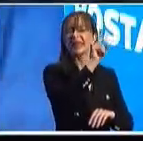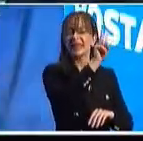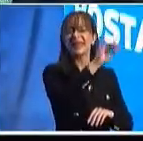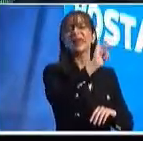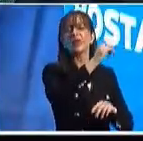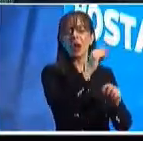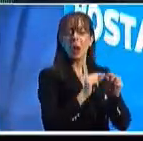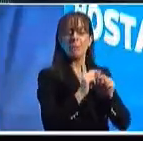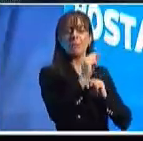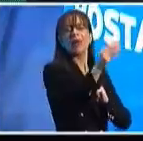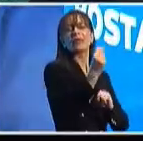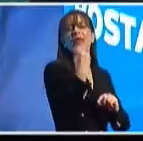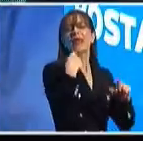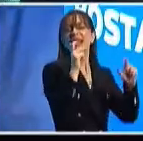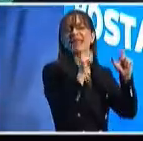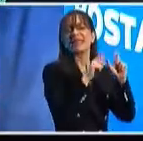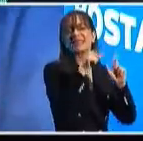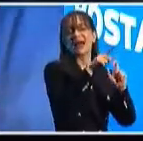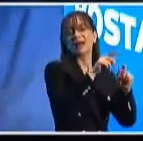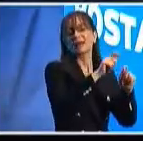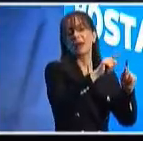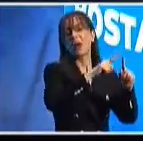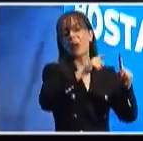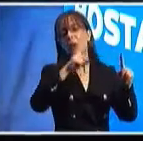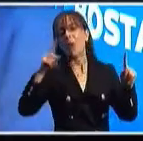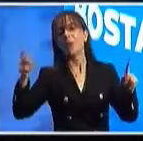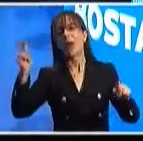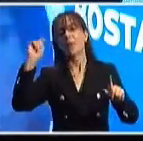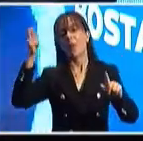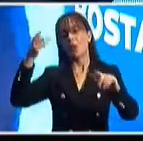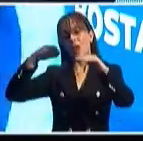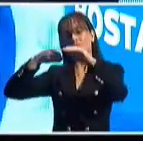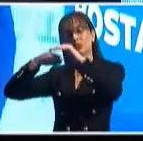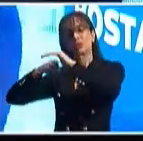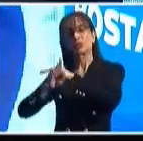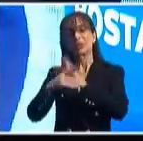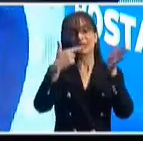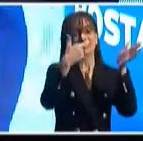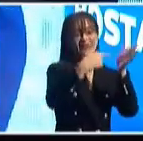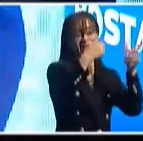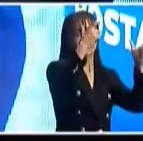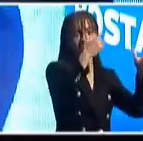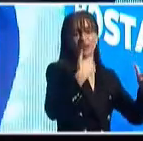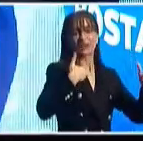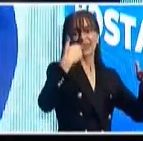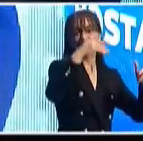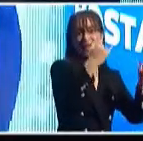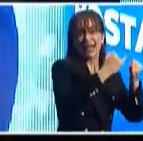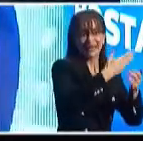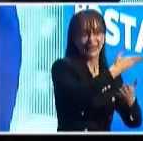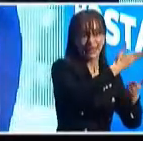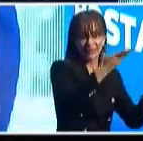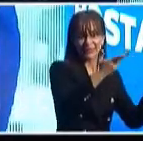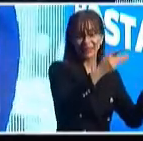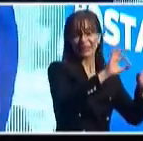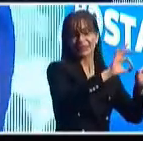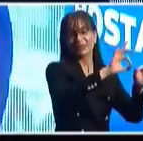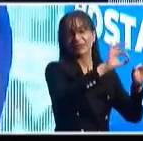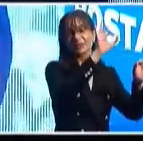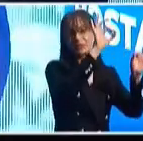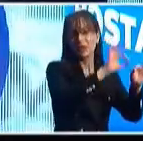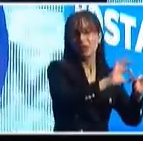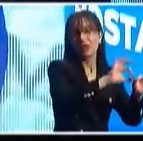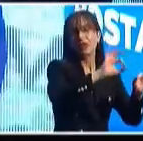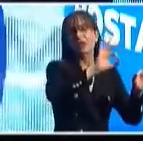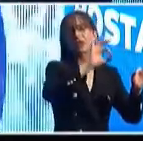Sahra Bostancı tünelimiz. Burada işte Kadıköy'den gelen kardeşlerimiz Tuzla'ya giderken ben Bostancı